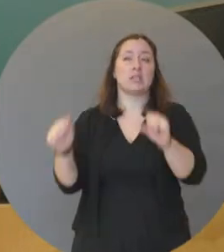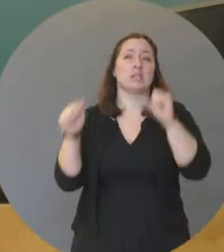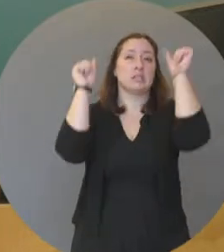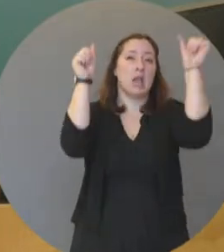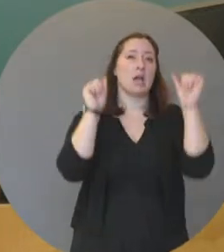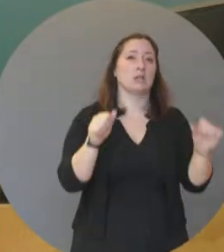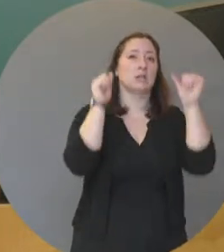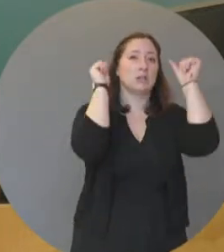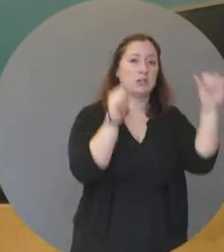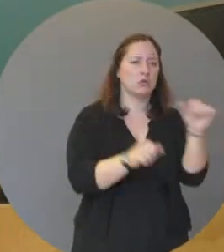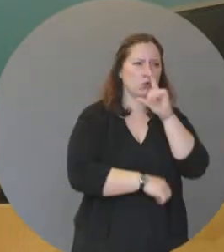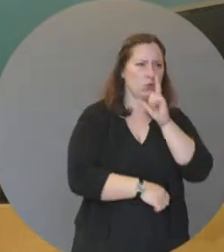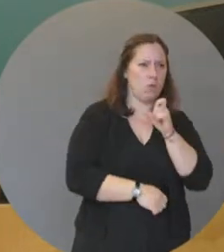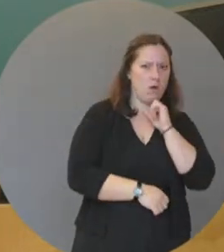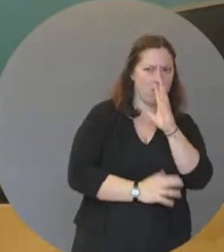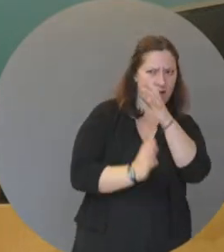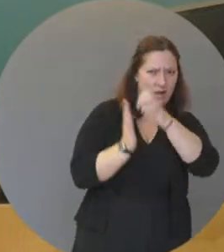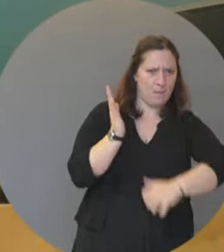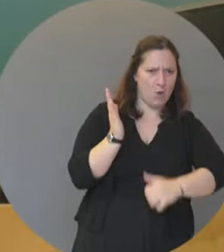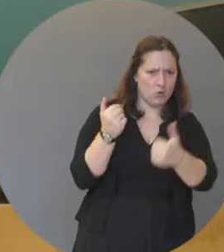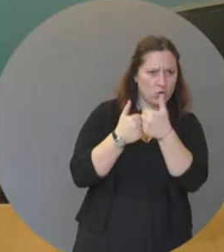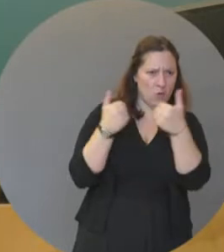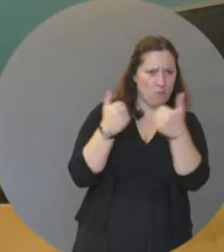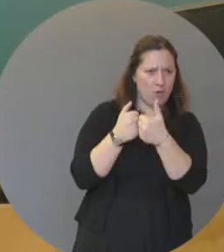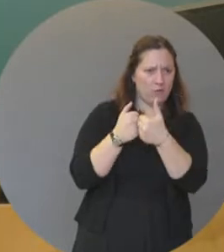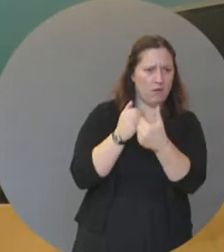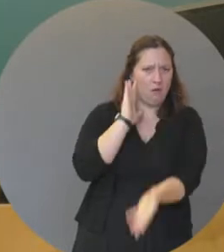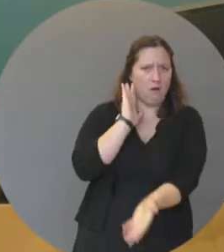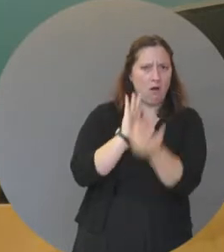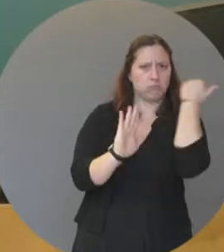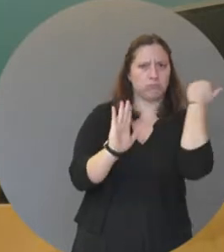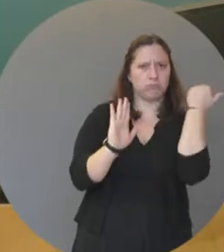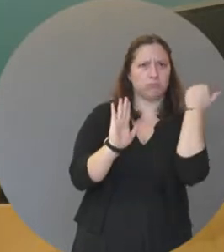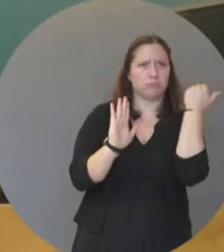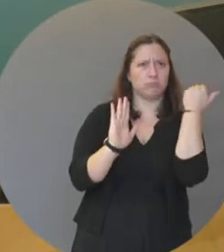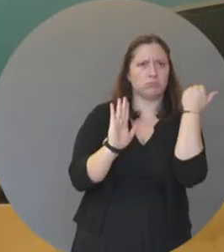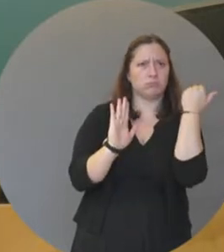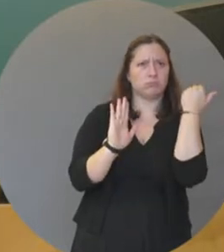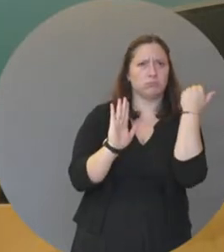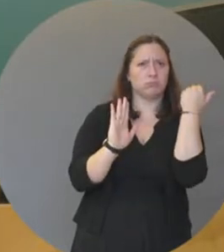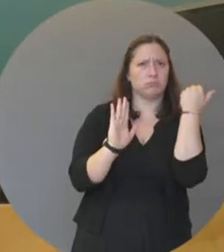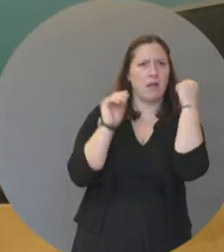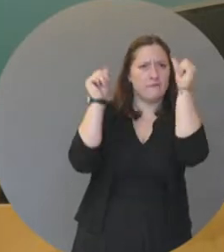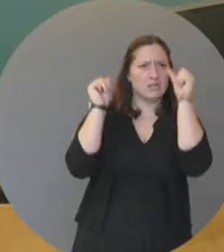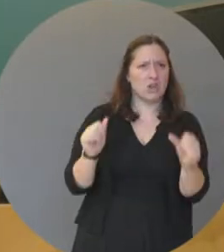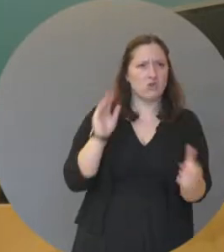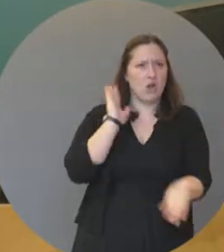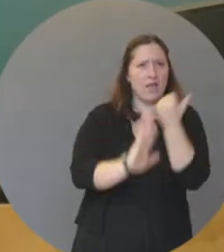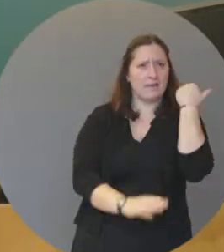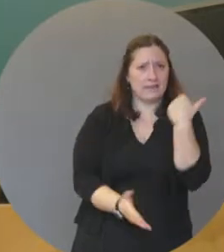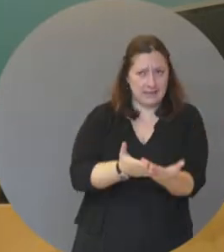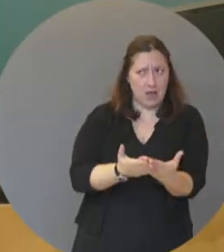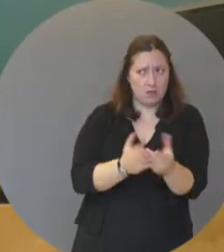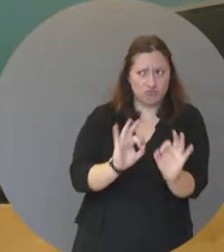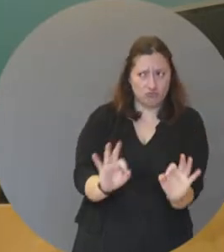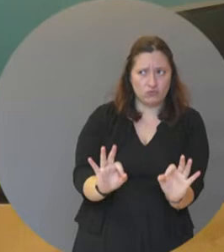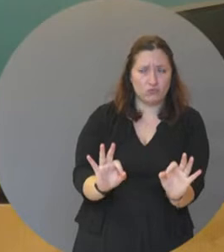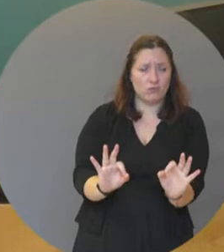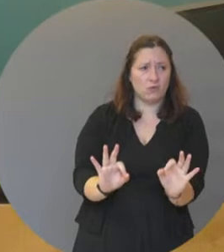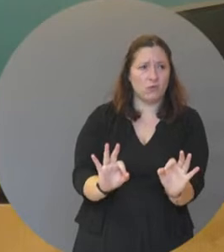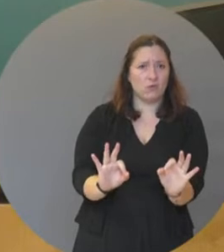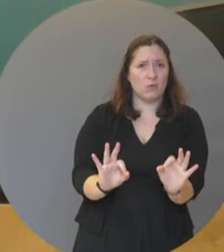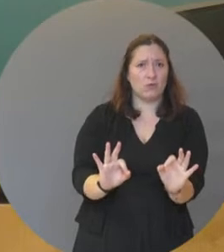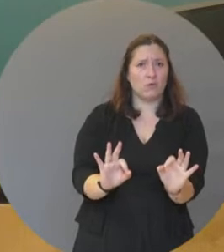rapport est une demande de sortie de l'affichage merci de me le confirmer